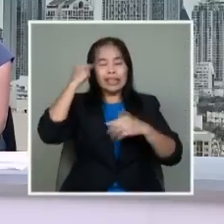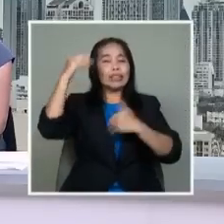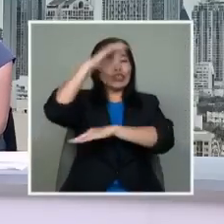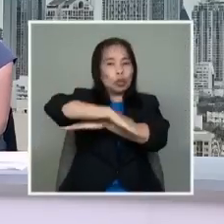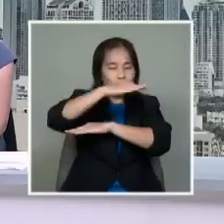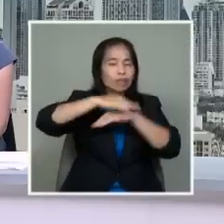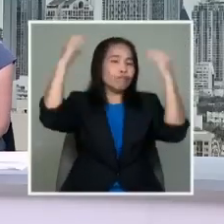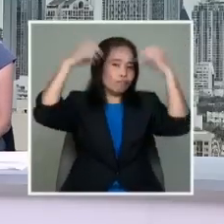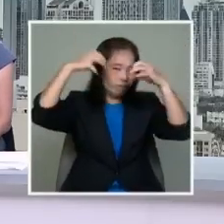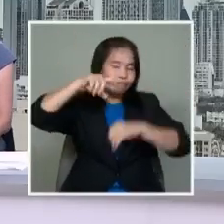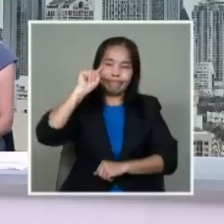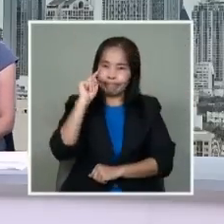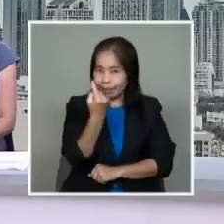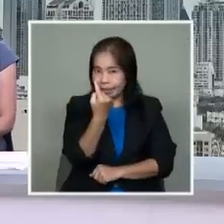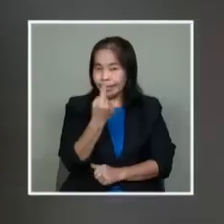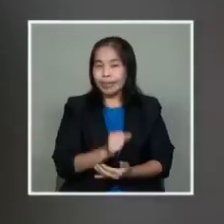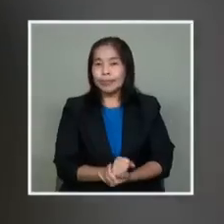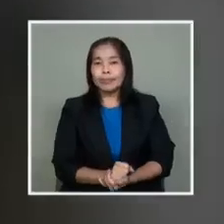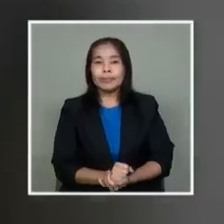กอีกรอบนึงค่ะ